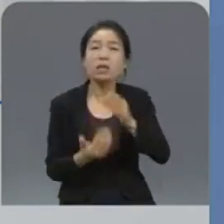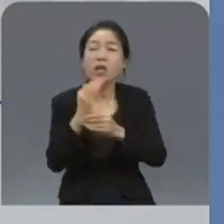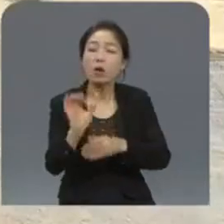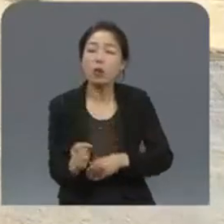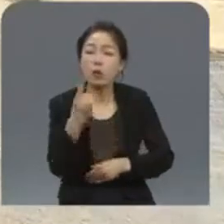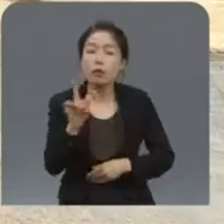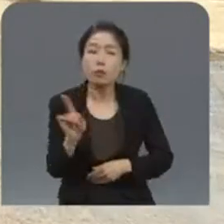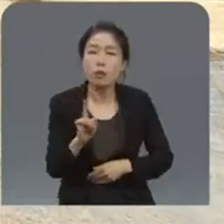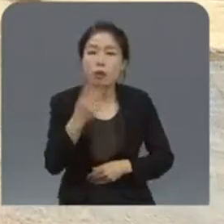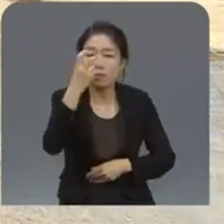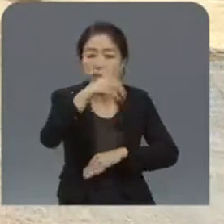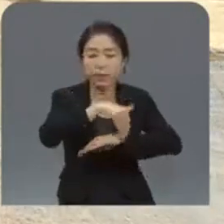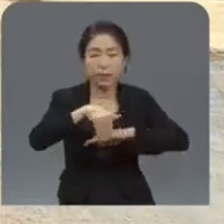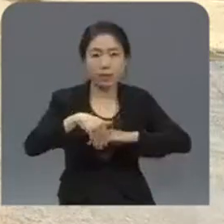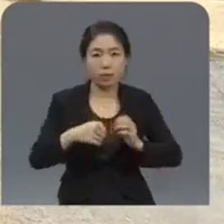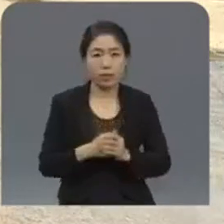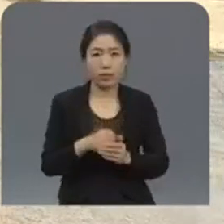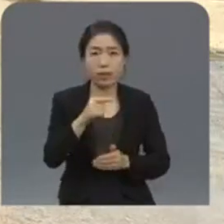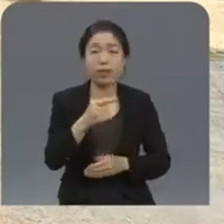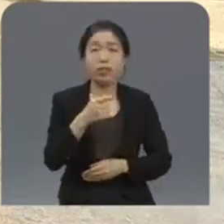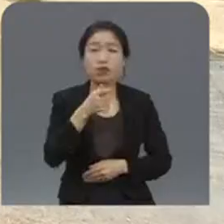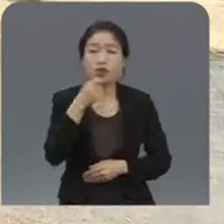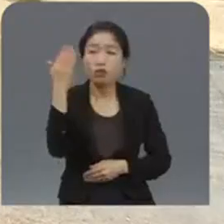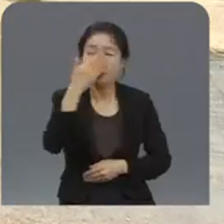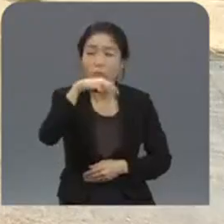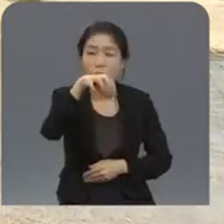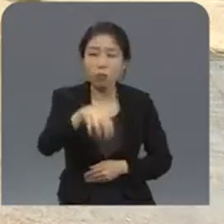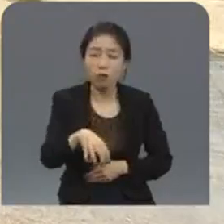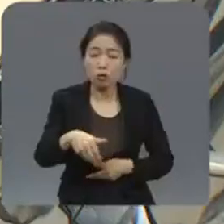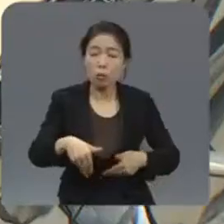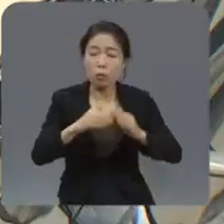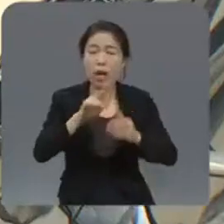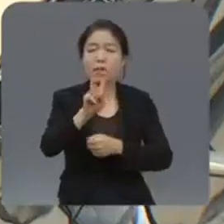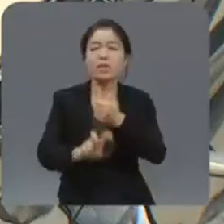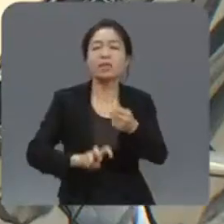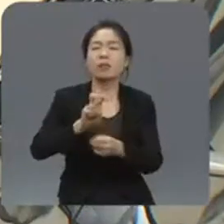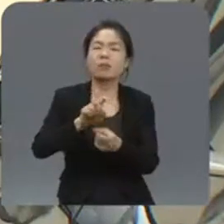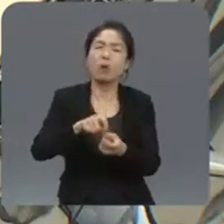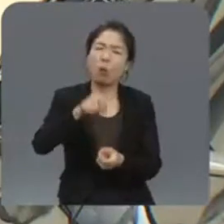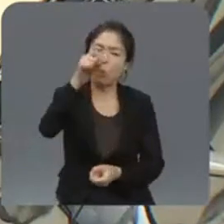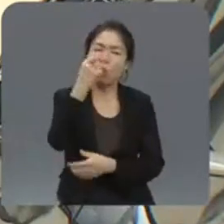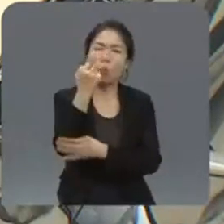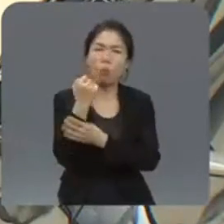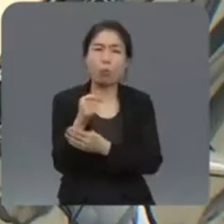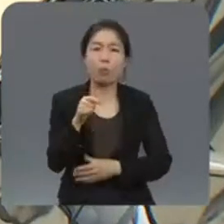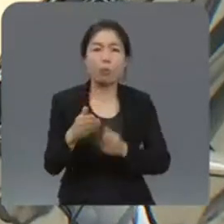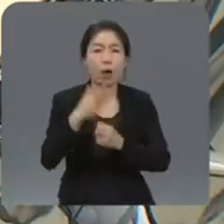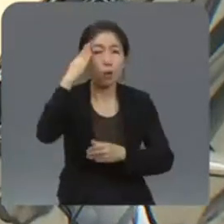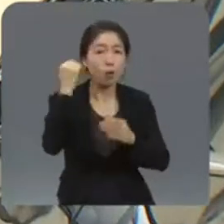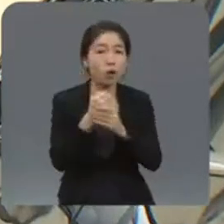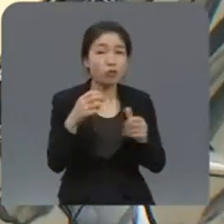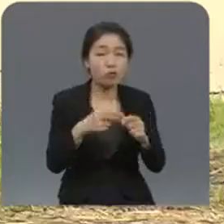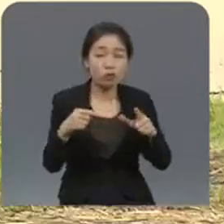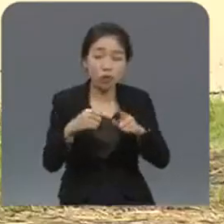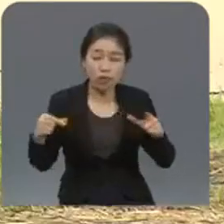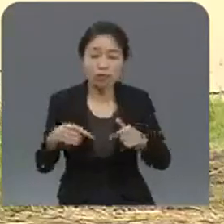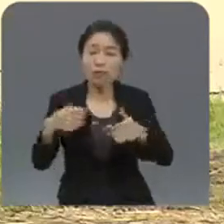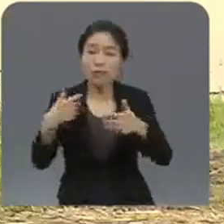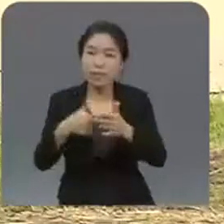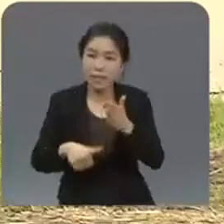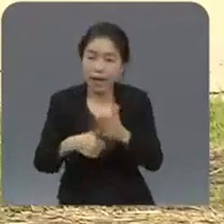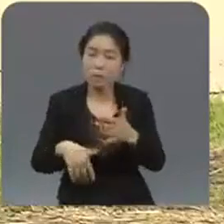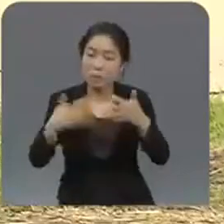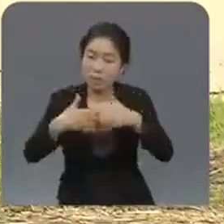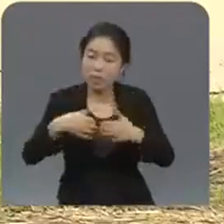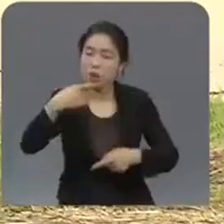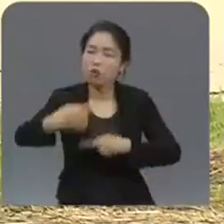말했습니다. 사고가 난 춘향정수장은 지어진 지 20년이 된 노후시설로 화순군이 일부 장비와 시설을